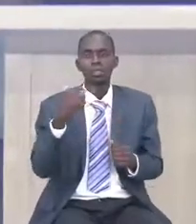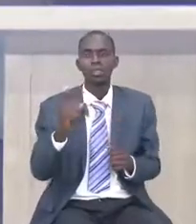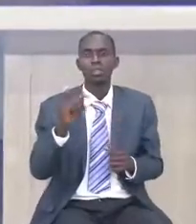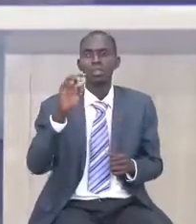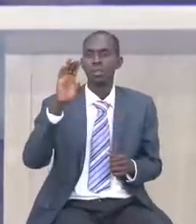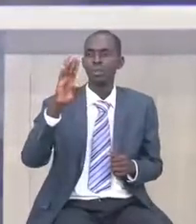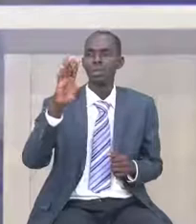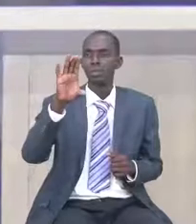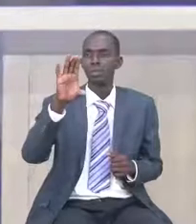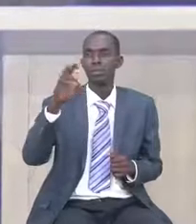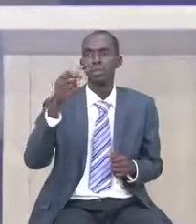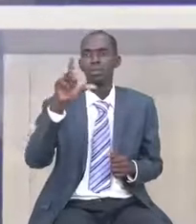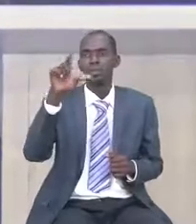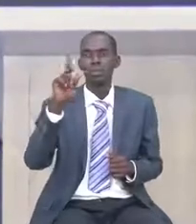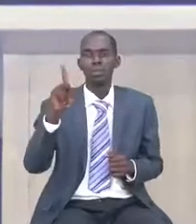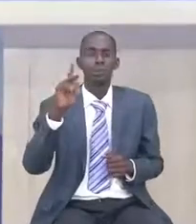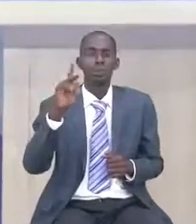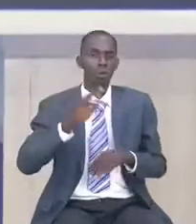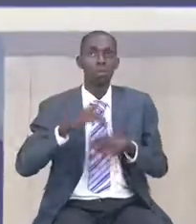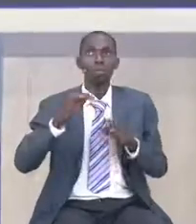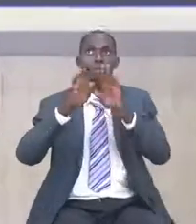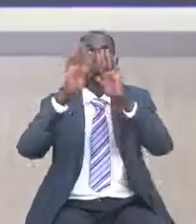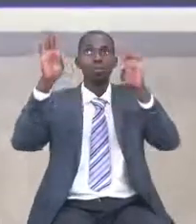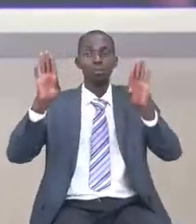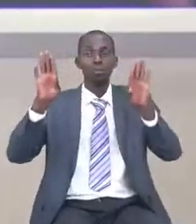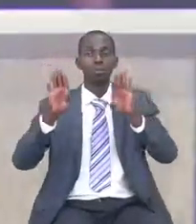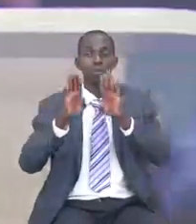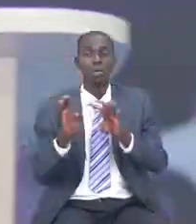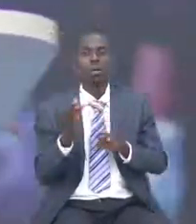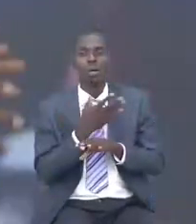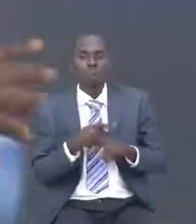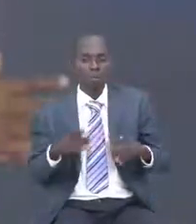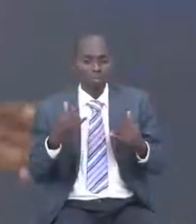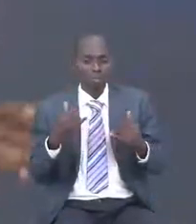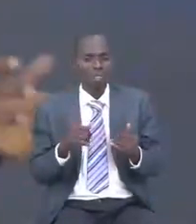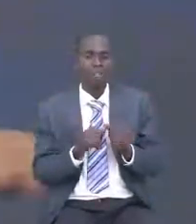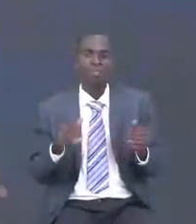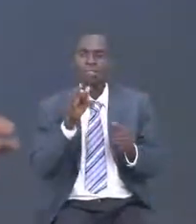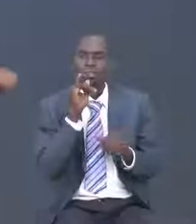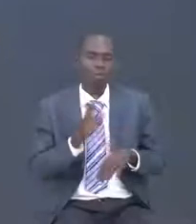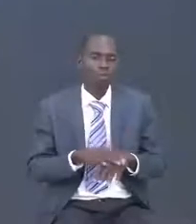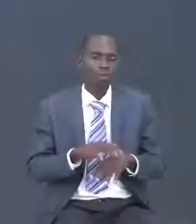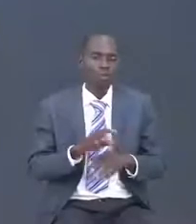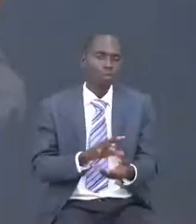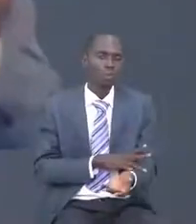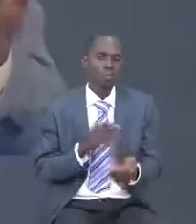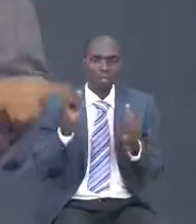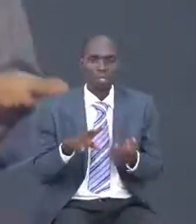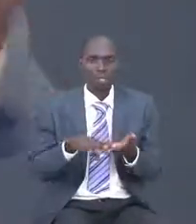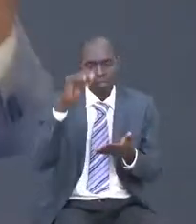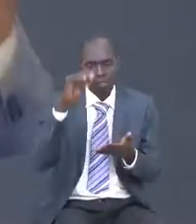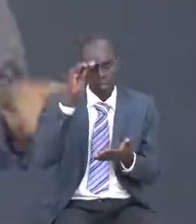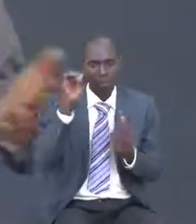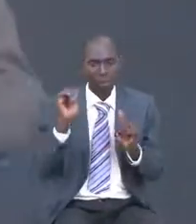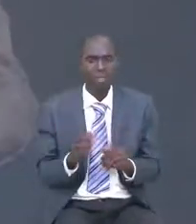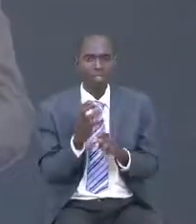ils écrivaient tout au tableau. On n'apprend plus comme ça aujourd'hui. Nous devons apprendre l'ordinateur. Nous devons apprendre toutes ces choses